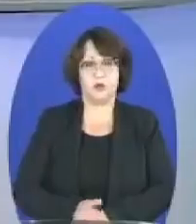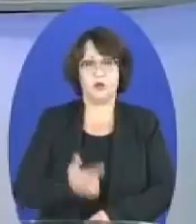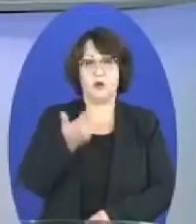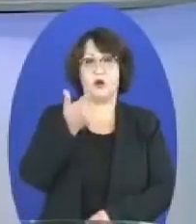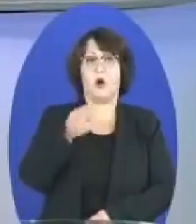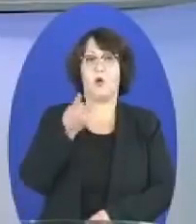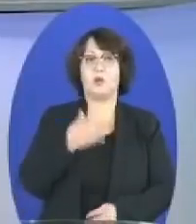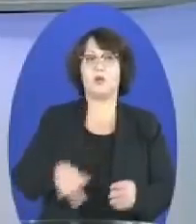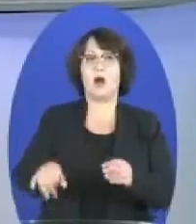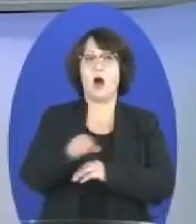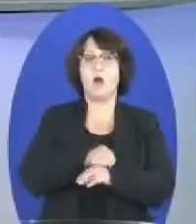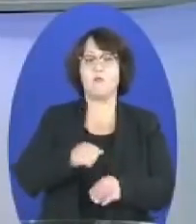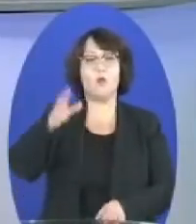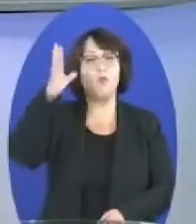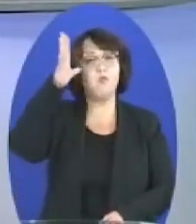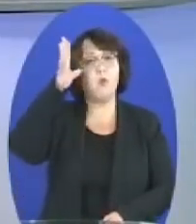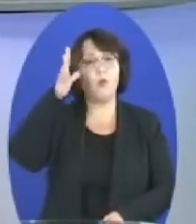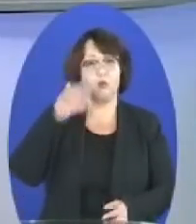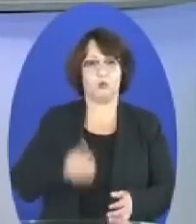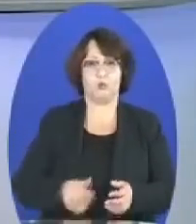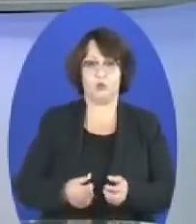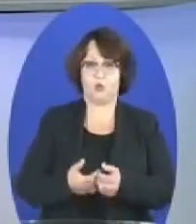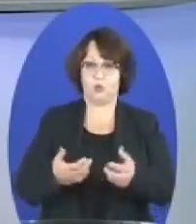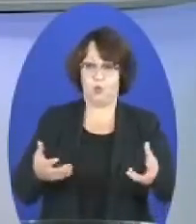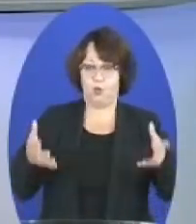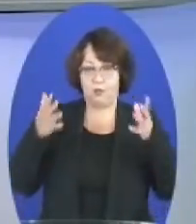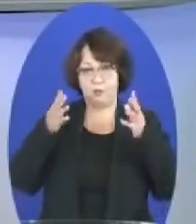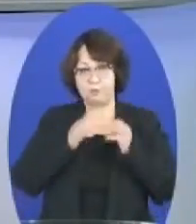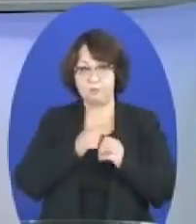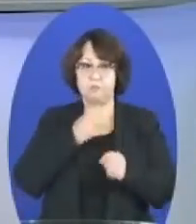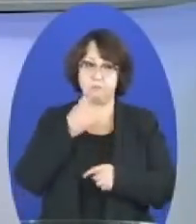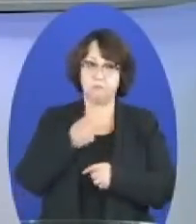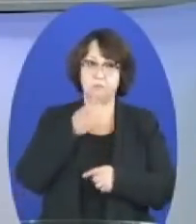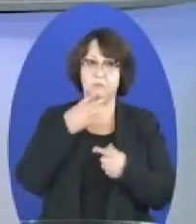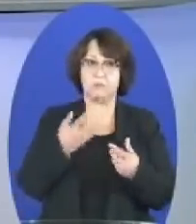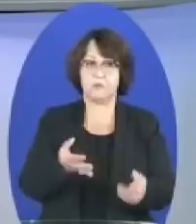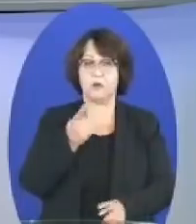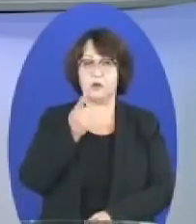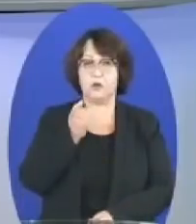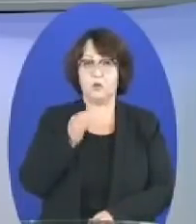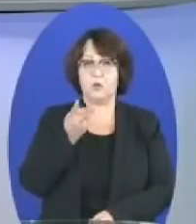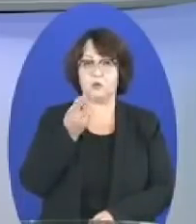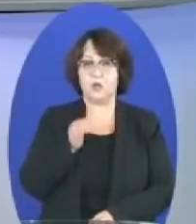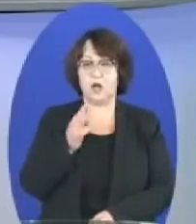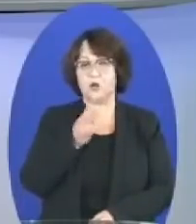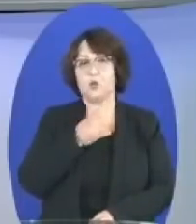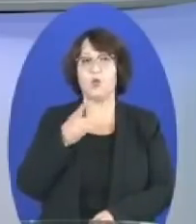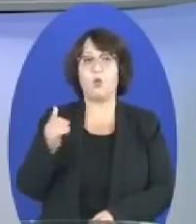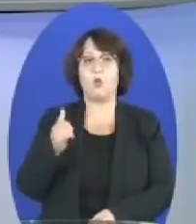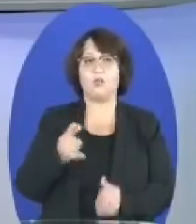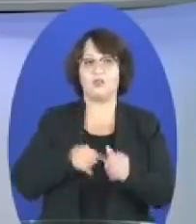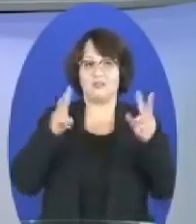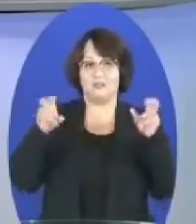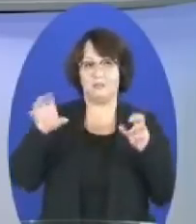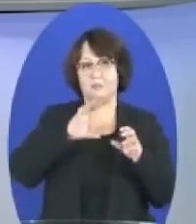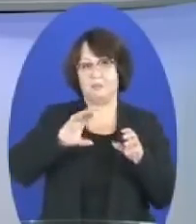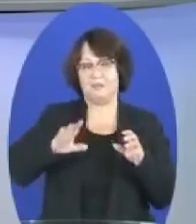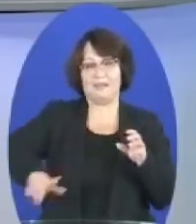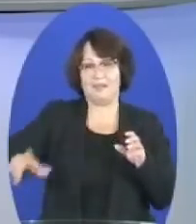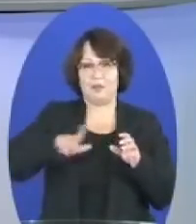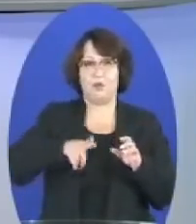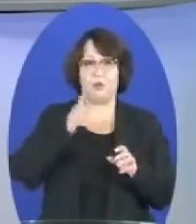Говалтай аймагт бог нутгшуулж байгаа мэдээг манай сурвалжлагч төмөр чөдөр ирүүлсэн байна. Тэгэхээр хустай нуруунаас мэрэгжлийн байгууллага мөн хүмүүс 3 дахь удаага